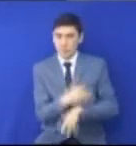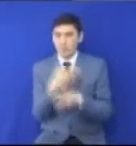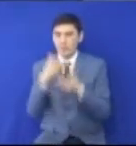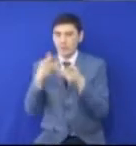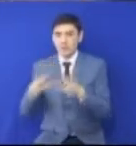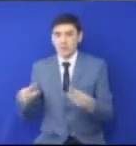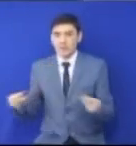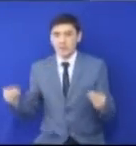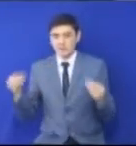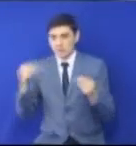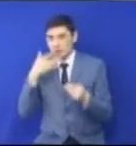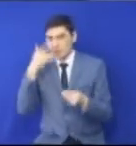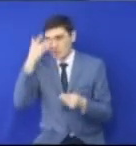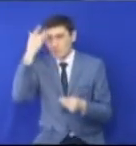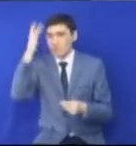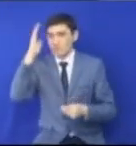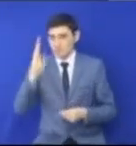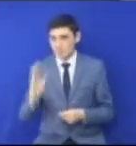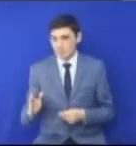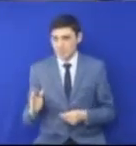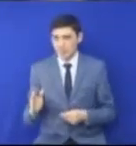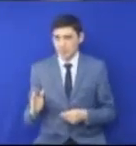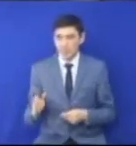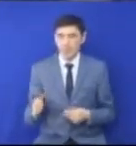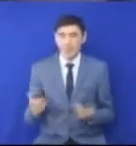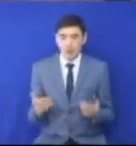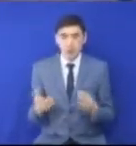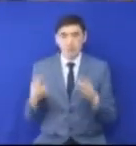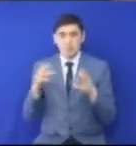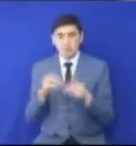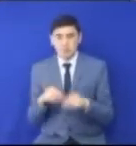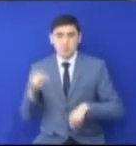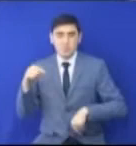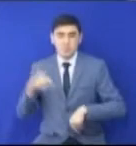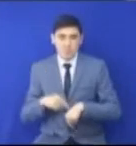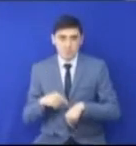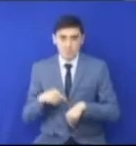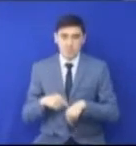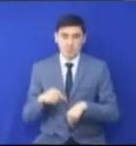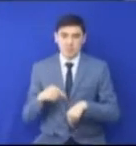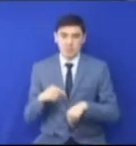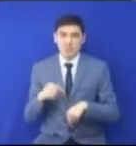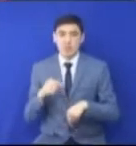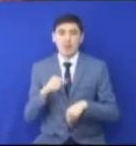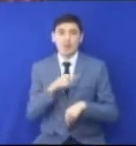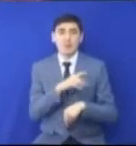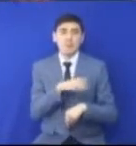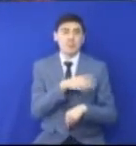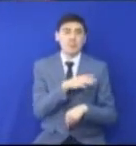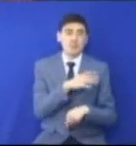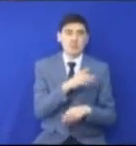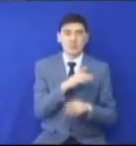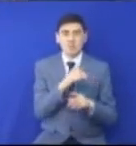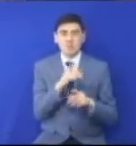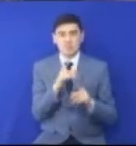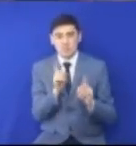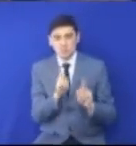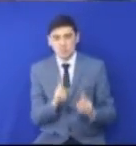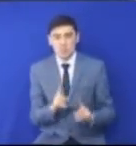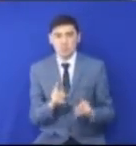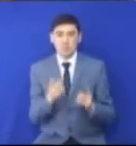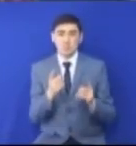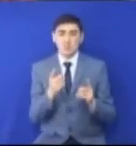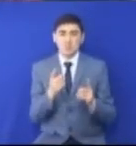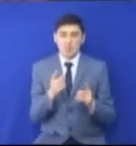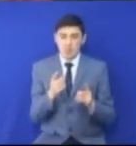ғой. Бүгінде бірінен бірі шүйінші сұрап, біріне бірі, енді олар ол кезде енді мынау қыстақта андамында салыстырады ғой, біріне бірі ат